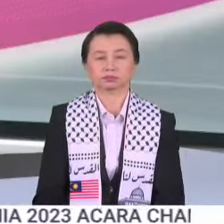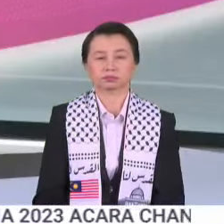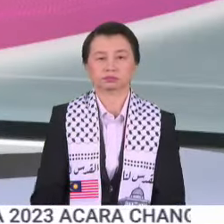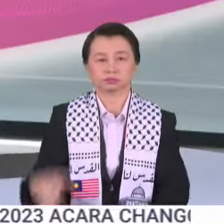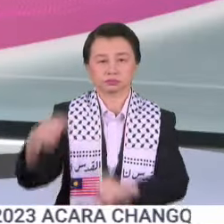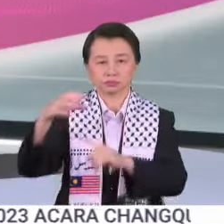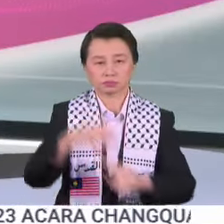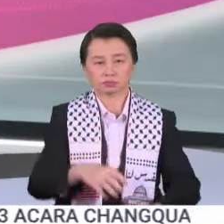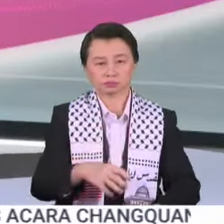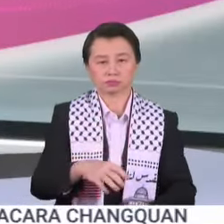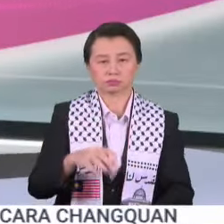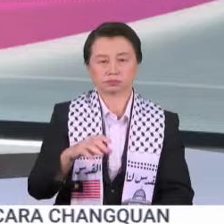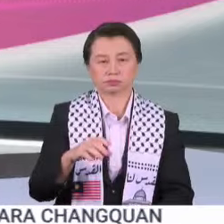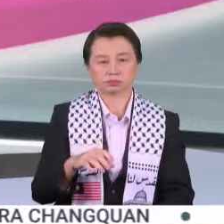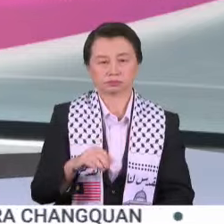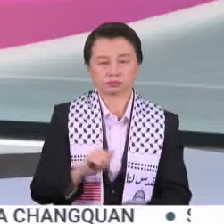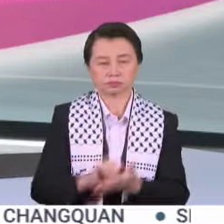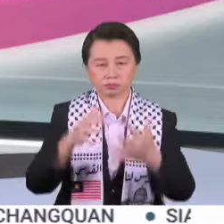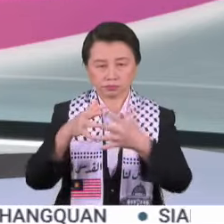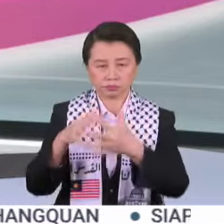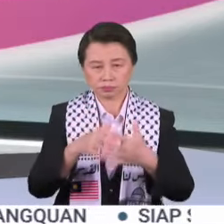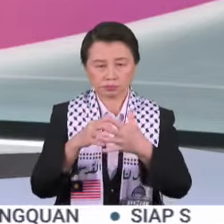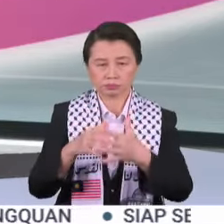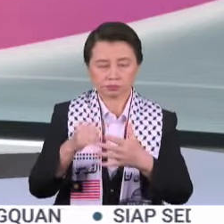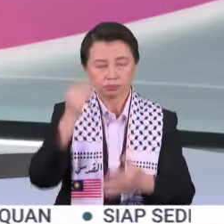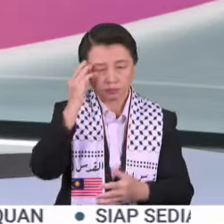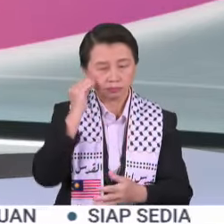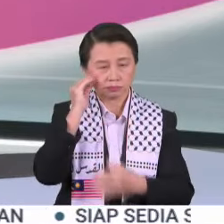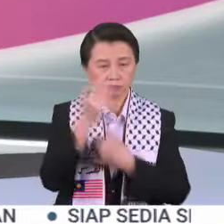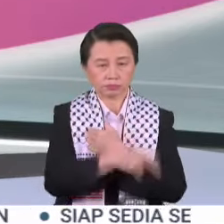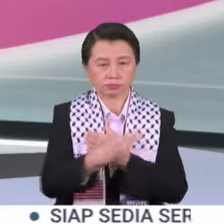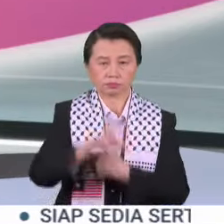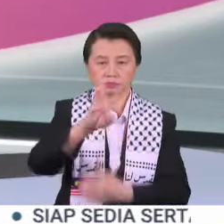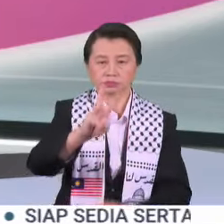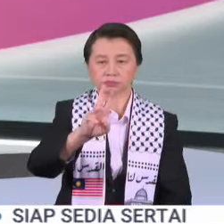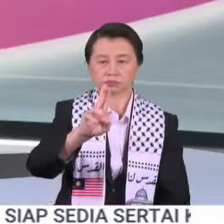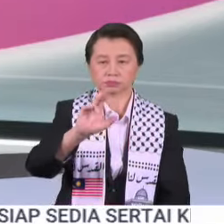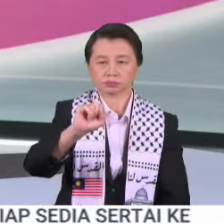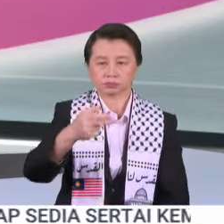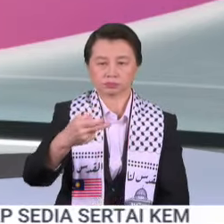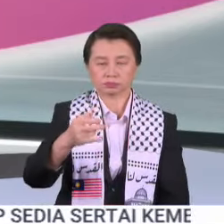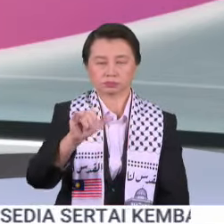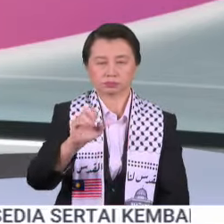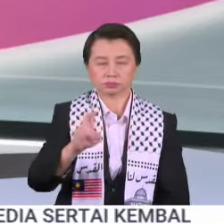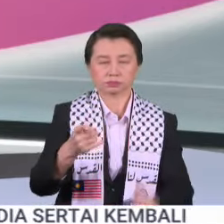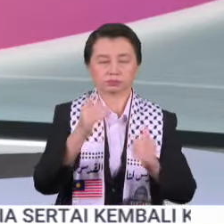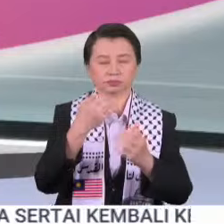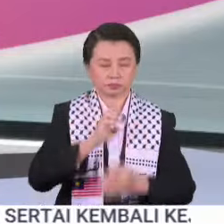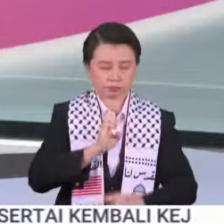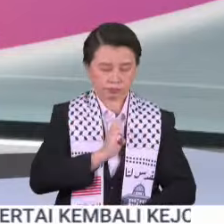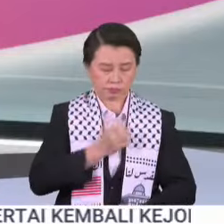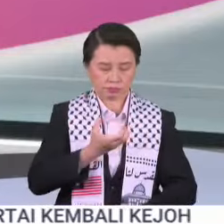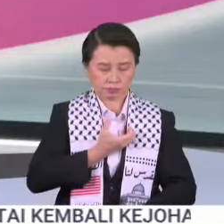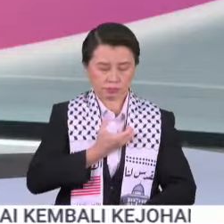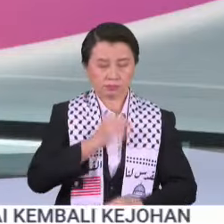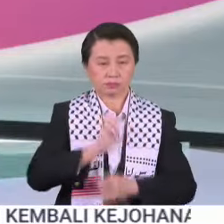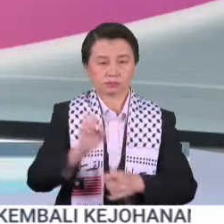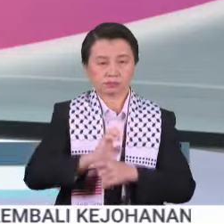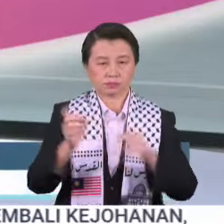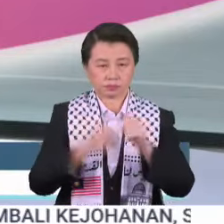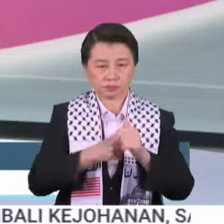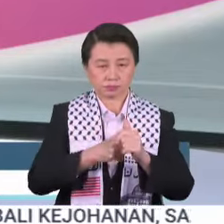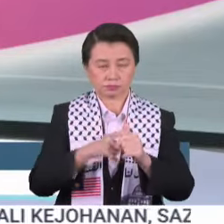Kejohanan wushu dunia di Texas, Amerika Syarikat, atlet berpengalaman negara Wong Wing Sun menghadiahkan emas pertama buat kem negara apabila